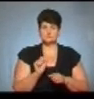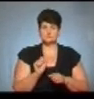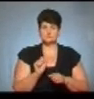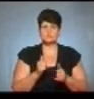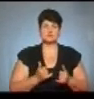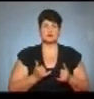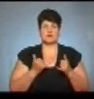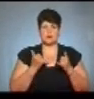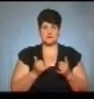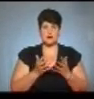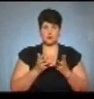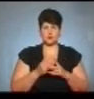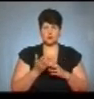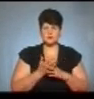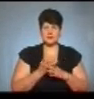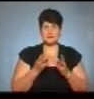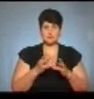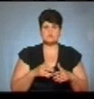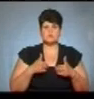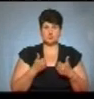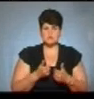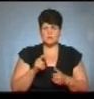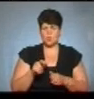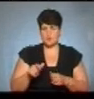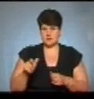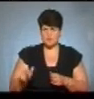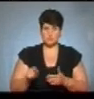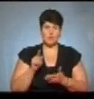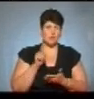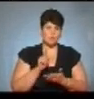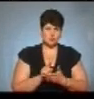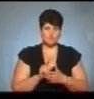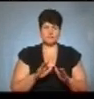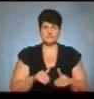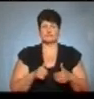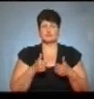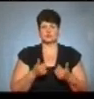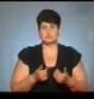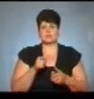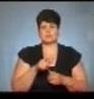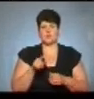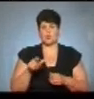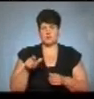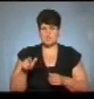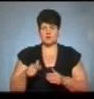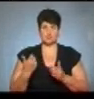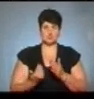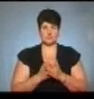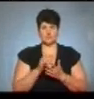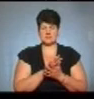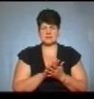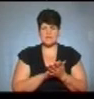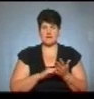для перерахунку субсидій необхідно звернутися таким громадянам, обов'язково необхідно звернутися таким громадянам з новою